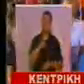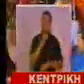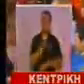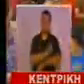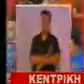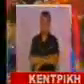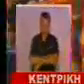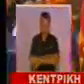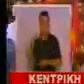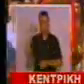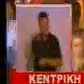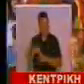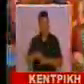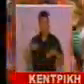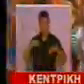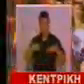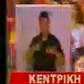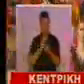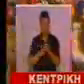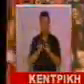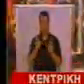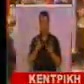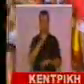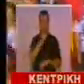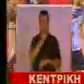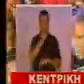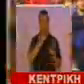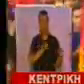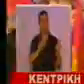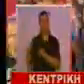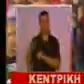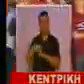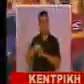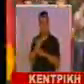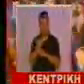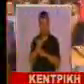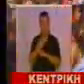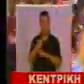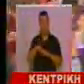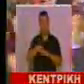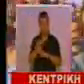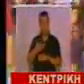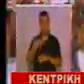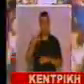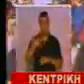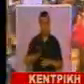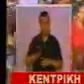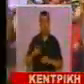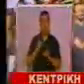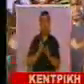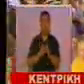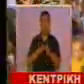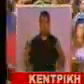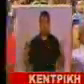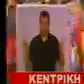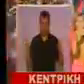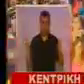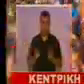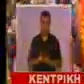μην βγάζουμε άχνα. Το ίδιο έκανε και το ΠΑΣΟΚ, που ήθελε αδύναμο κουκουέ, και πότε άρχισε ιδιαίτερα να